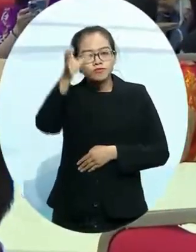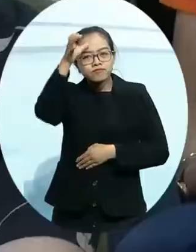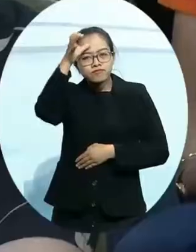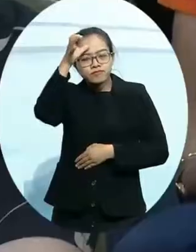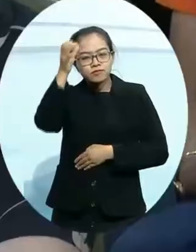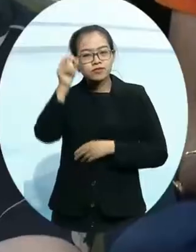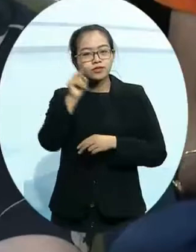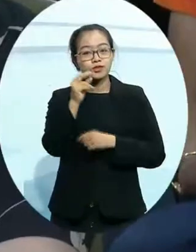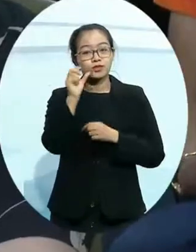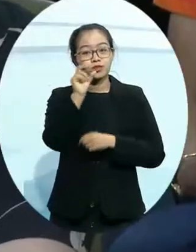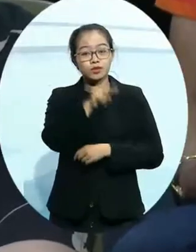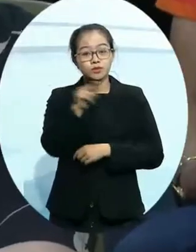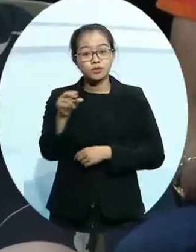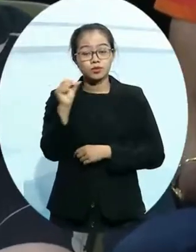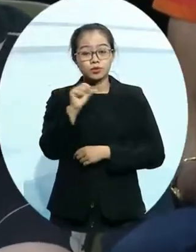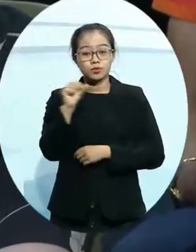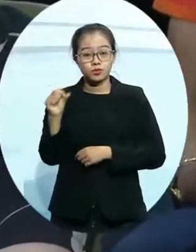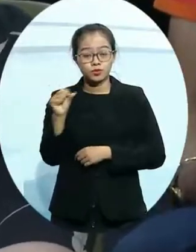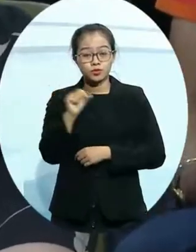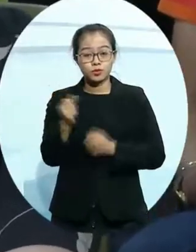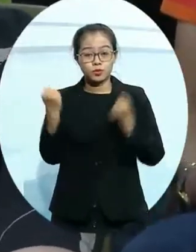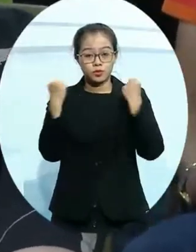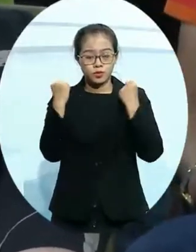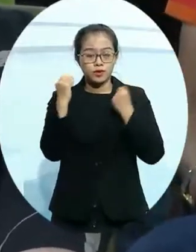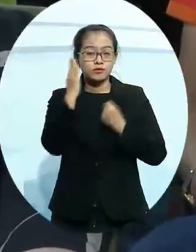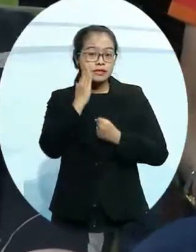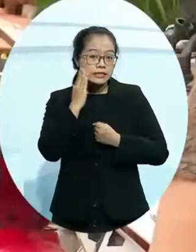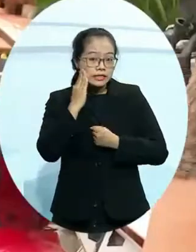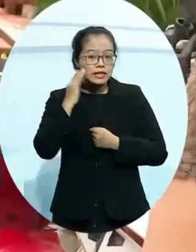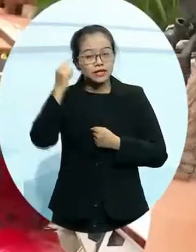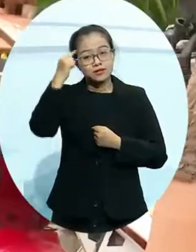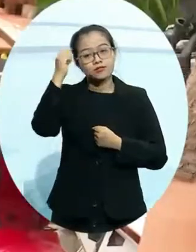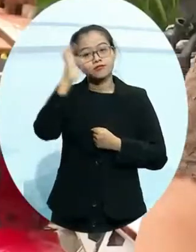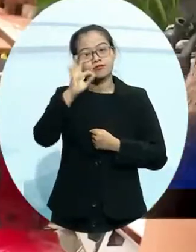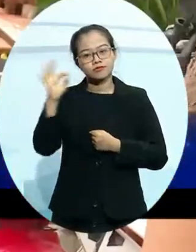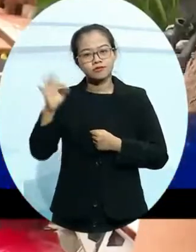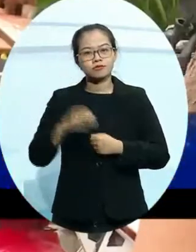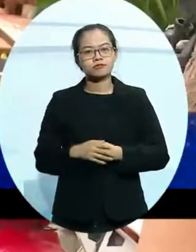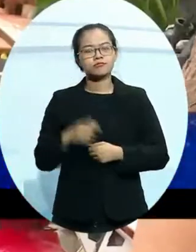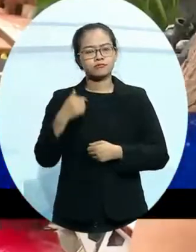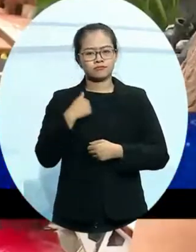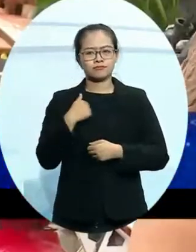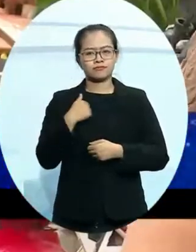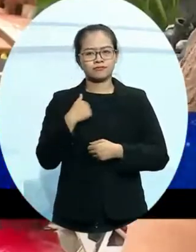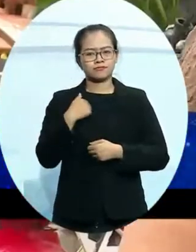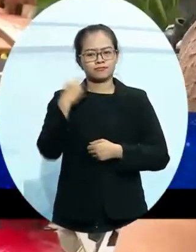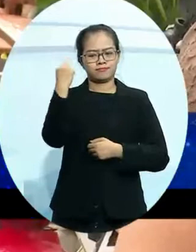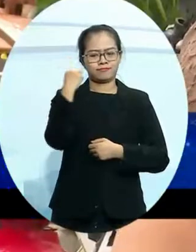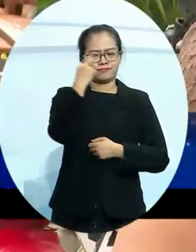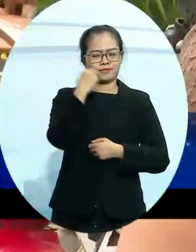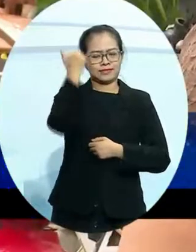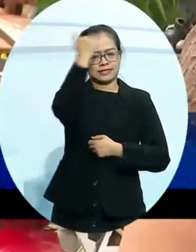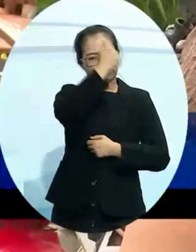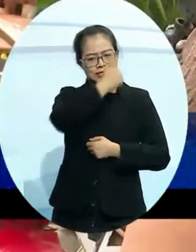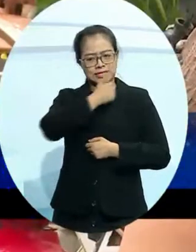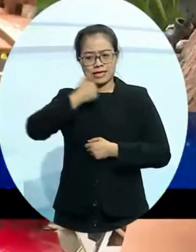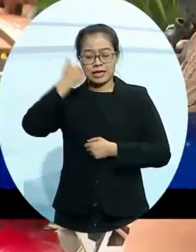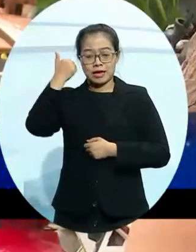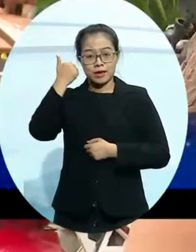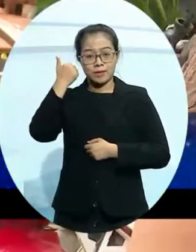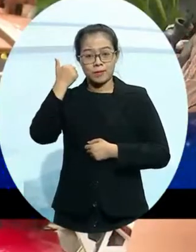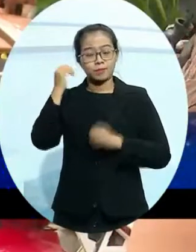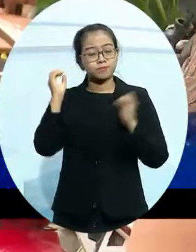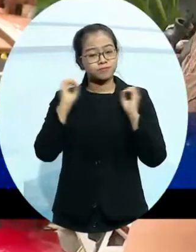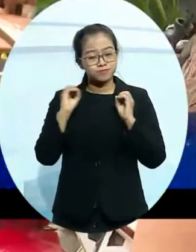khỏe, cả về sức khỏe làn da và sức khỏe tinh thần. Mình cũng không có hoàn toàn là chăm chút lắm về cái sắc đẹp, nhưng mà mình